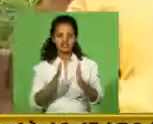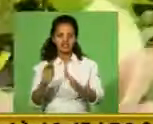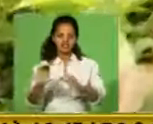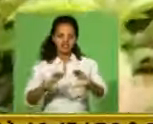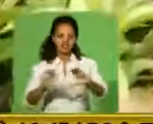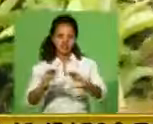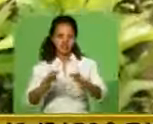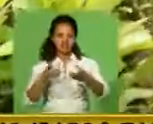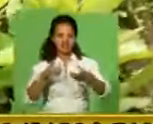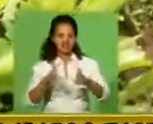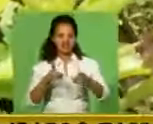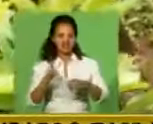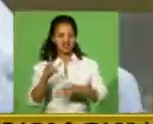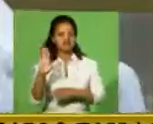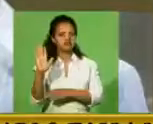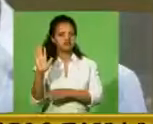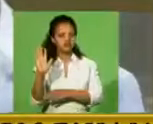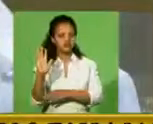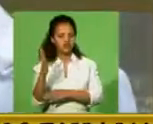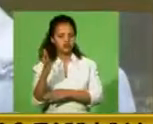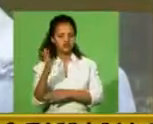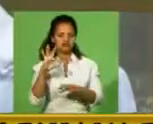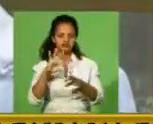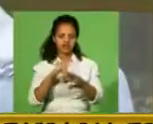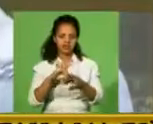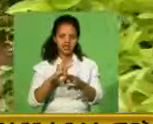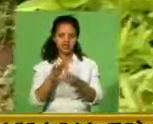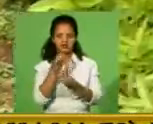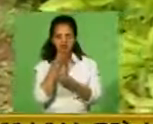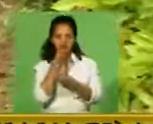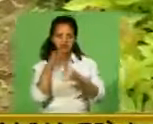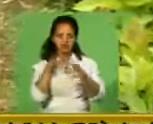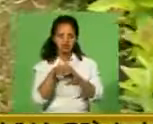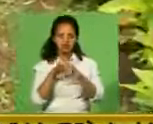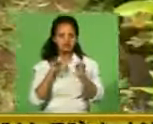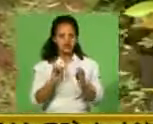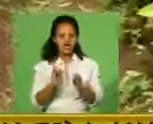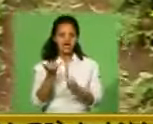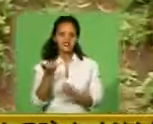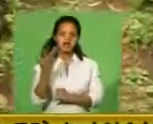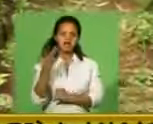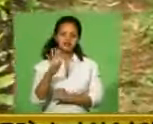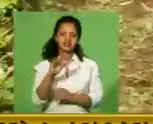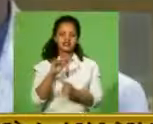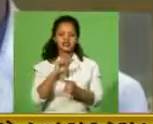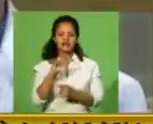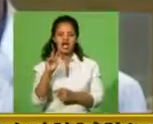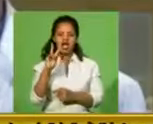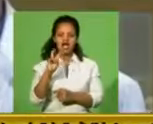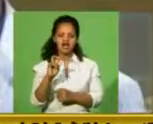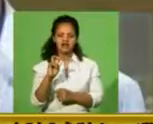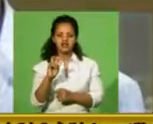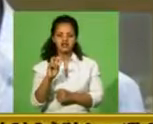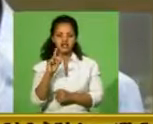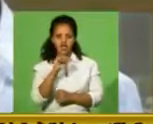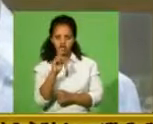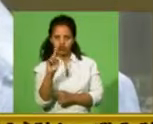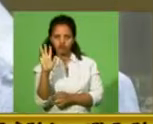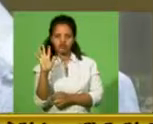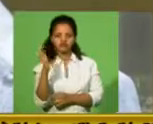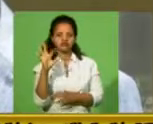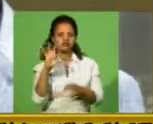ተደርጓል። ፍራፍሬ ዛፎችን በመትከል ለምግብነትም ለገቢም እንዲውል 15 እስከ 20 ችግኝ እያንዳንዱ አርሶ አደር መትከል